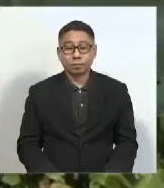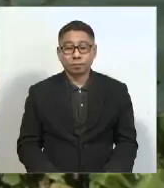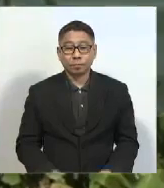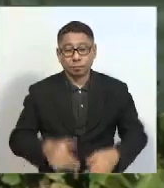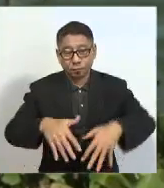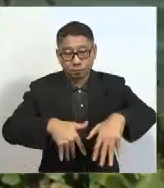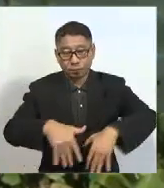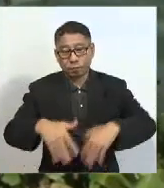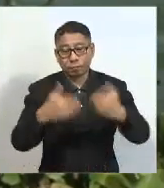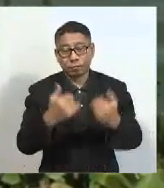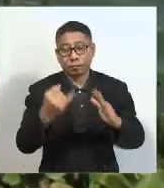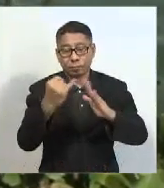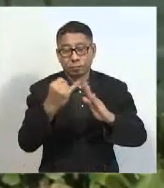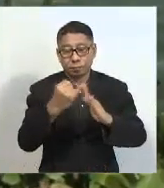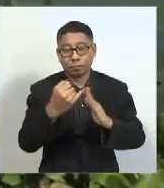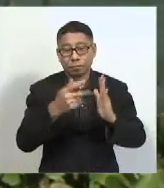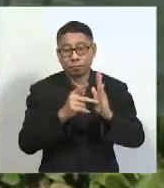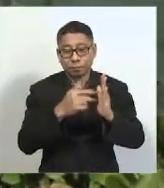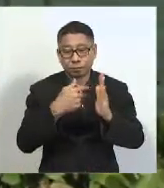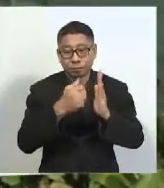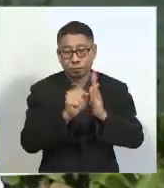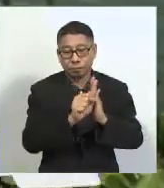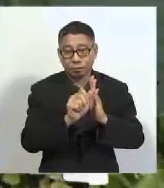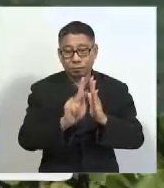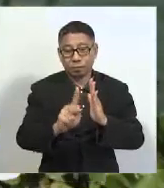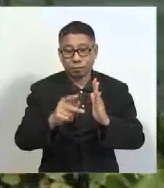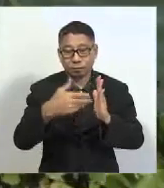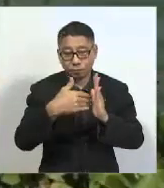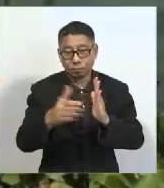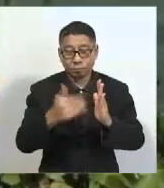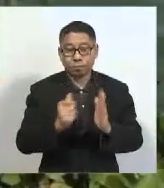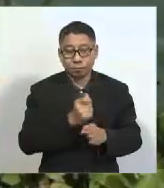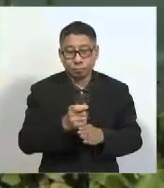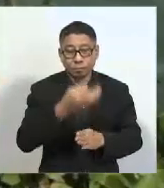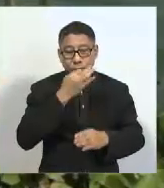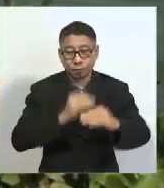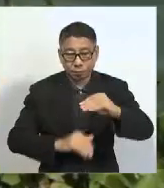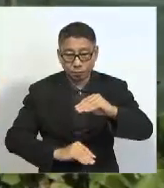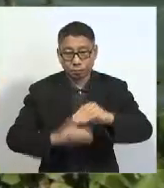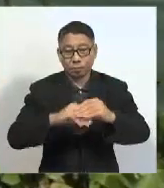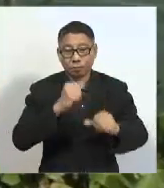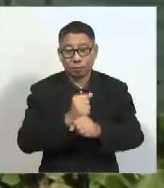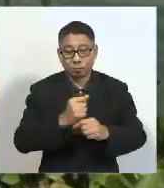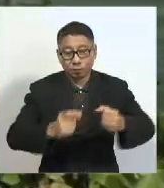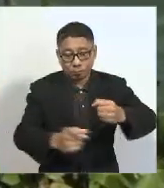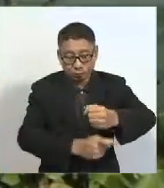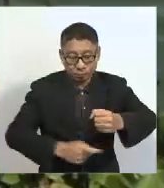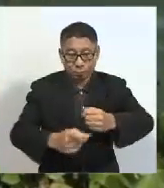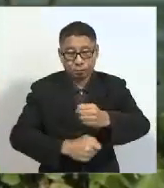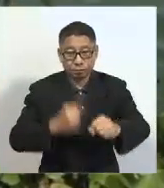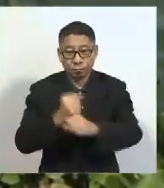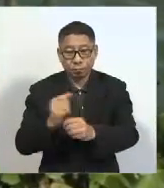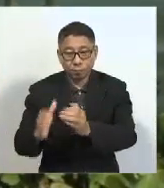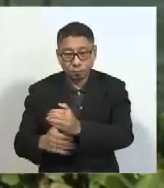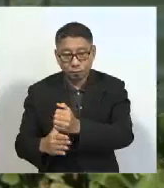าชาวบ้านท่าวัดเหนือตำบลเหล่าปอแดงอำเภอเมืองจังหวัดสกลนครค่ะมีอาชีพเสริมหลังจากการทำนานะคะด้วยการทำประมงในบึ